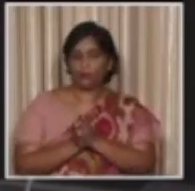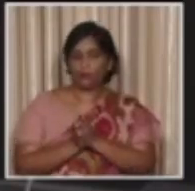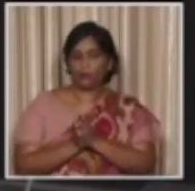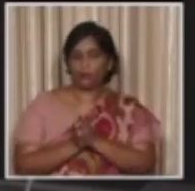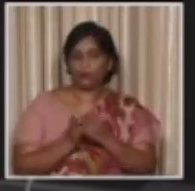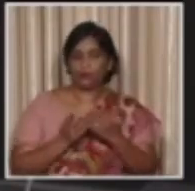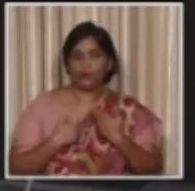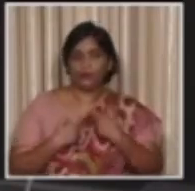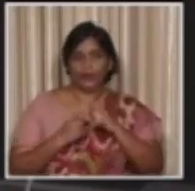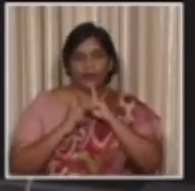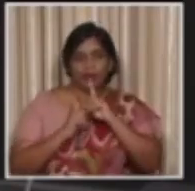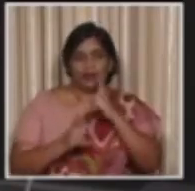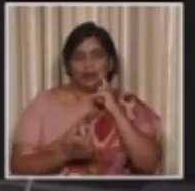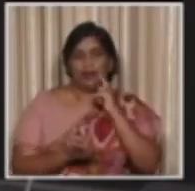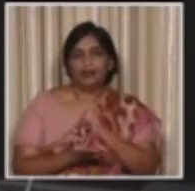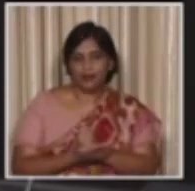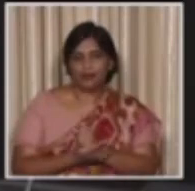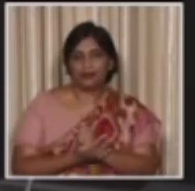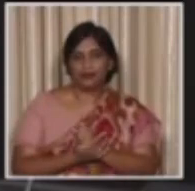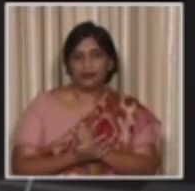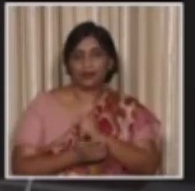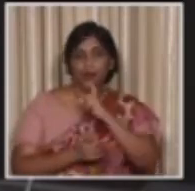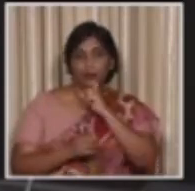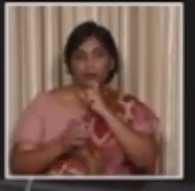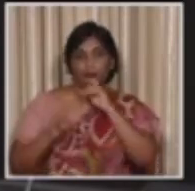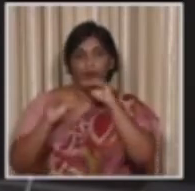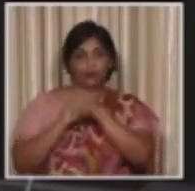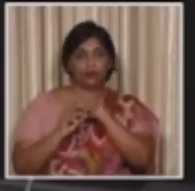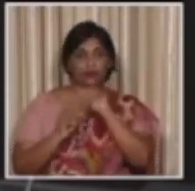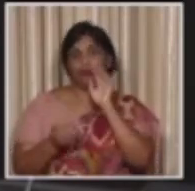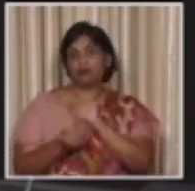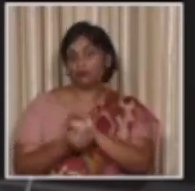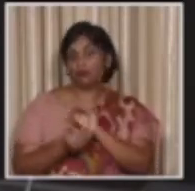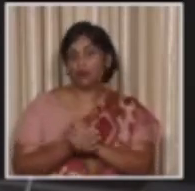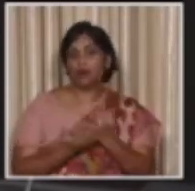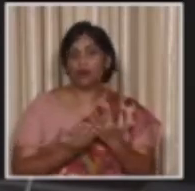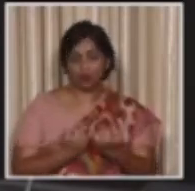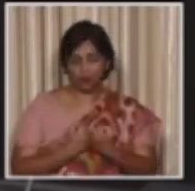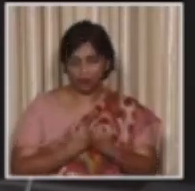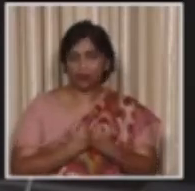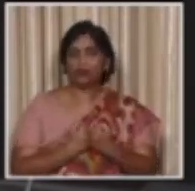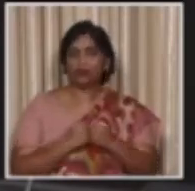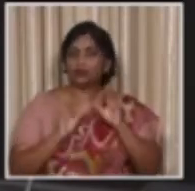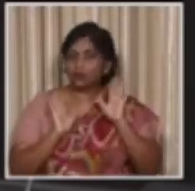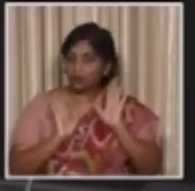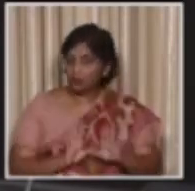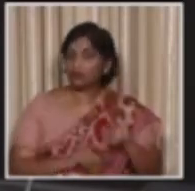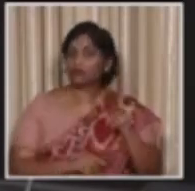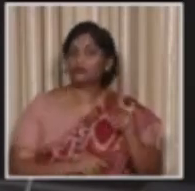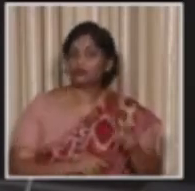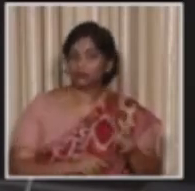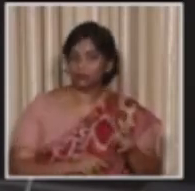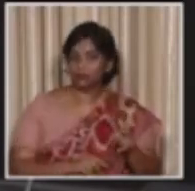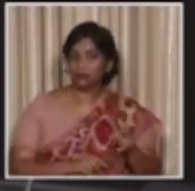මට මේක පැහැදිලි කරන්න අමාරුයි. අපි මොකද අපි අධිකරණ ක්ෂේත්‍රය අපි ආරක්ෂා කරගන්න අවශ්‍ය නිසා. හැබැයි මේ